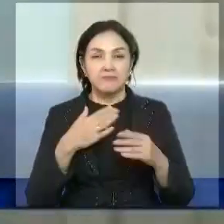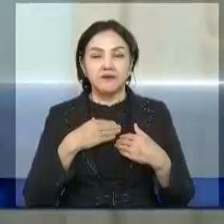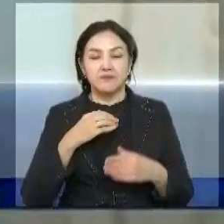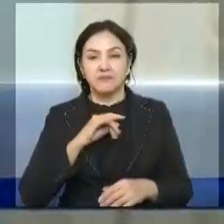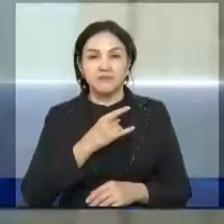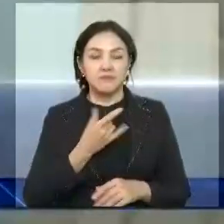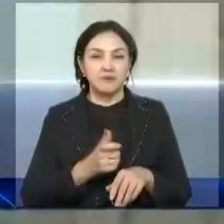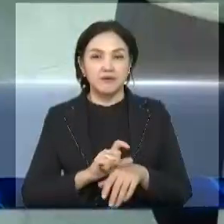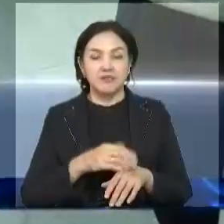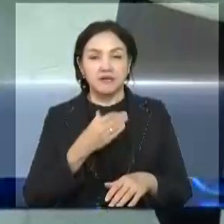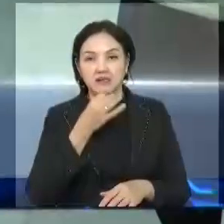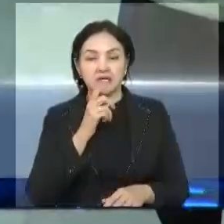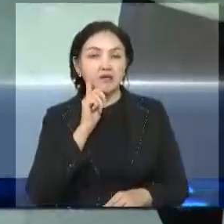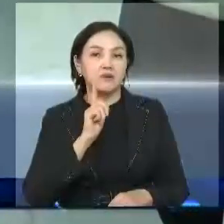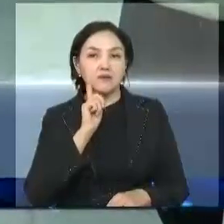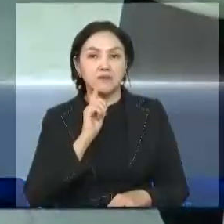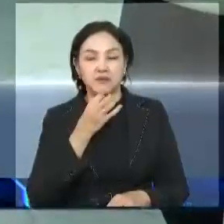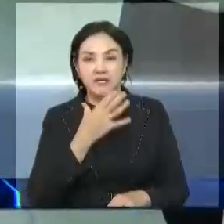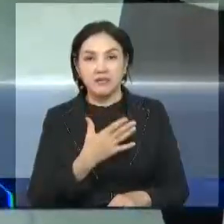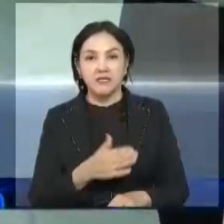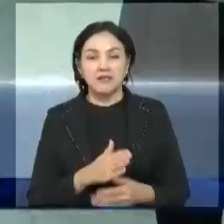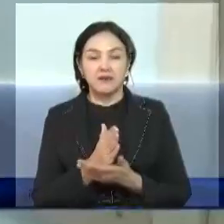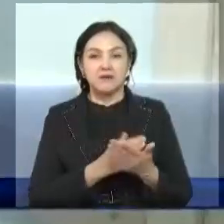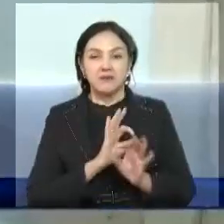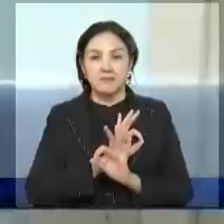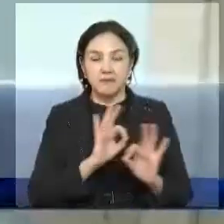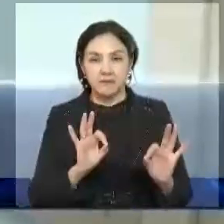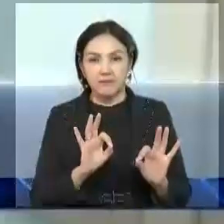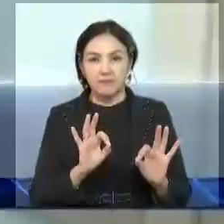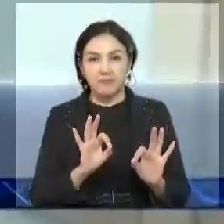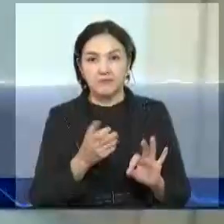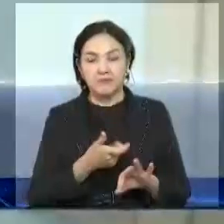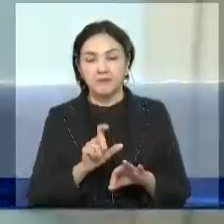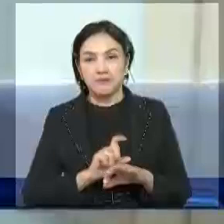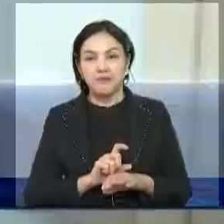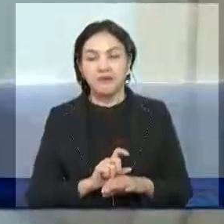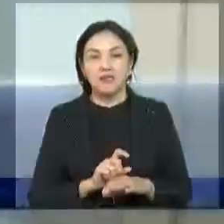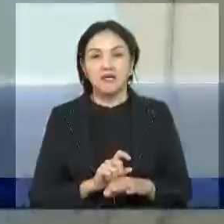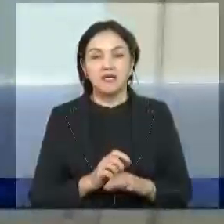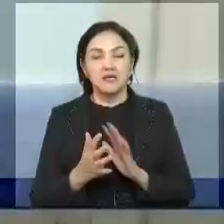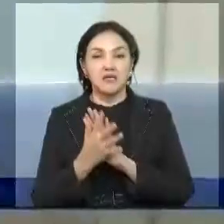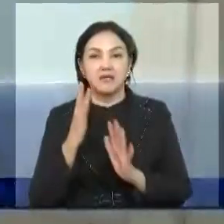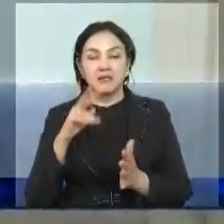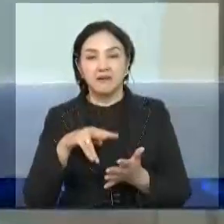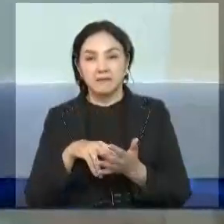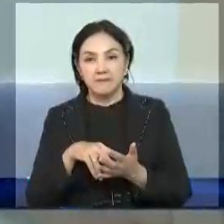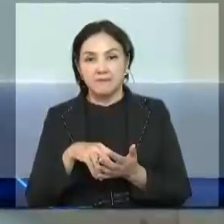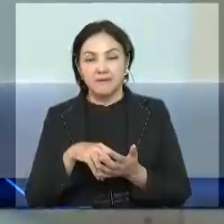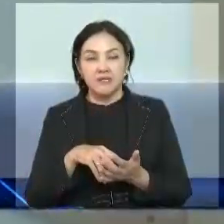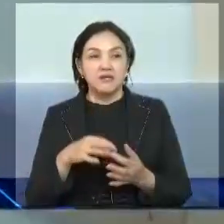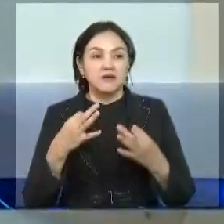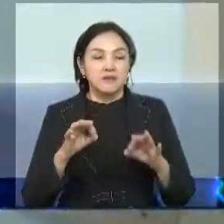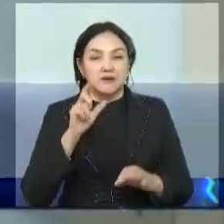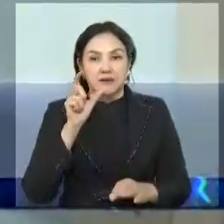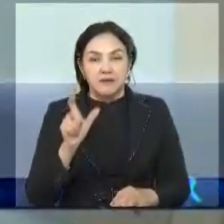ребёнку очень здесь комфортно условия здесь отличные очень насчёт очередей вы знаете Любой